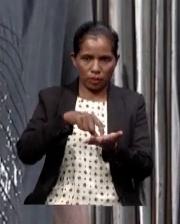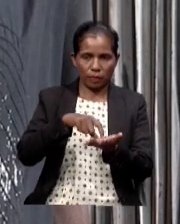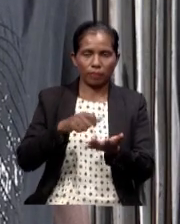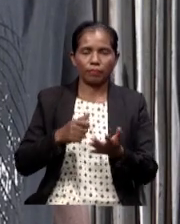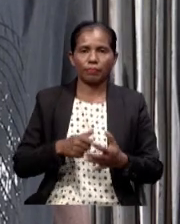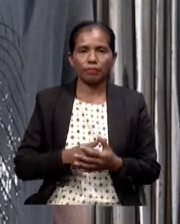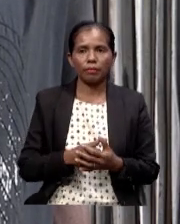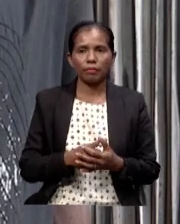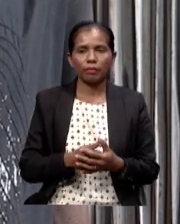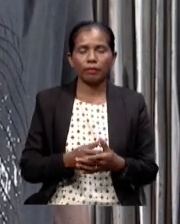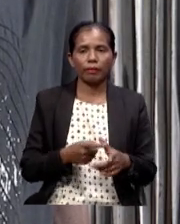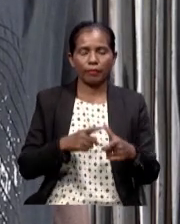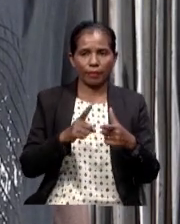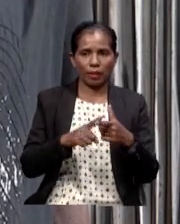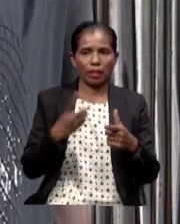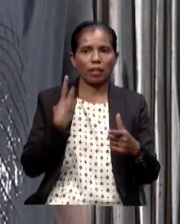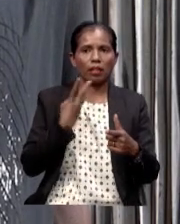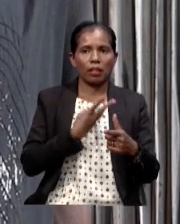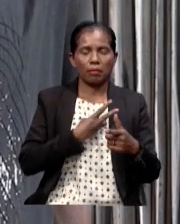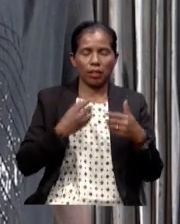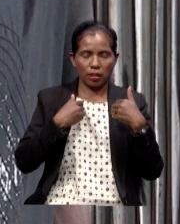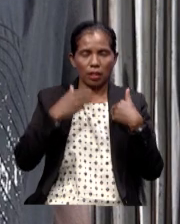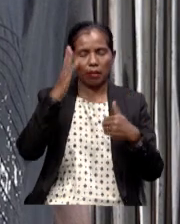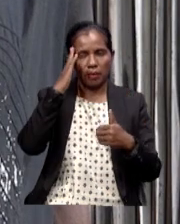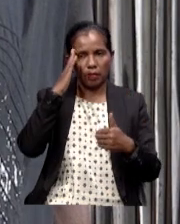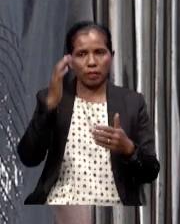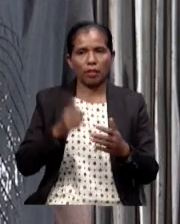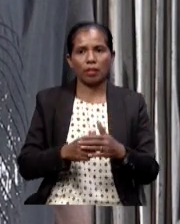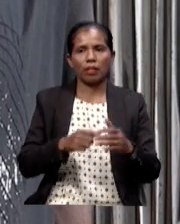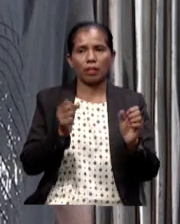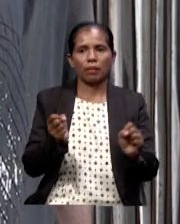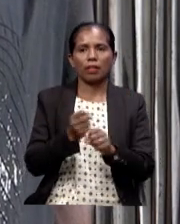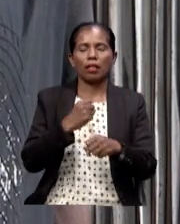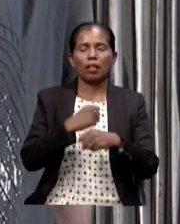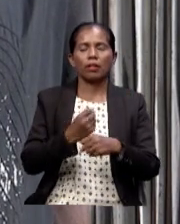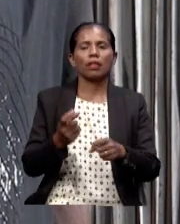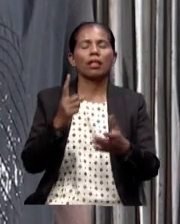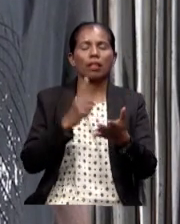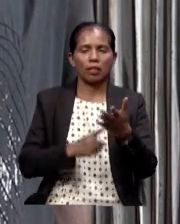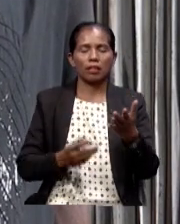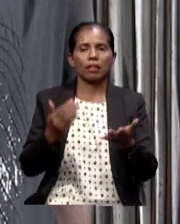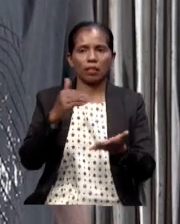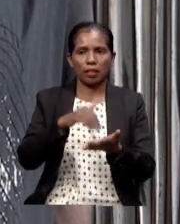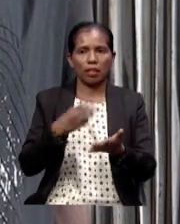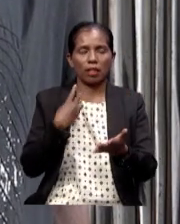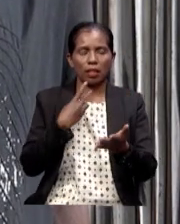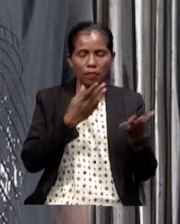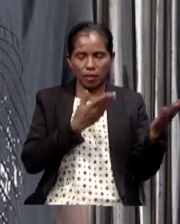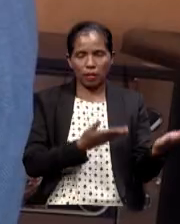halabadosi antau iha amin ya hanuin atu beli halotan saida antau ami hatama